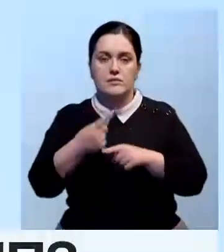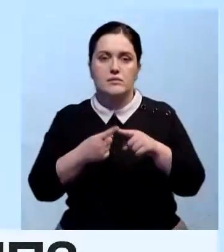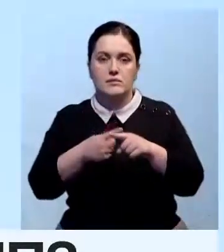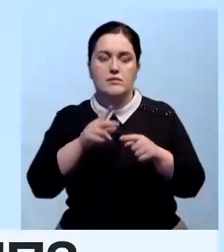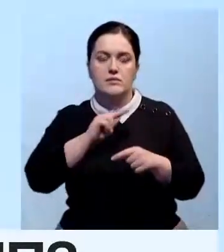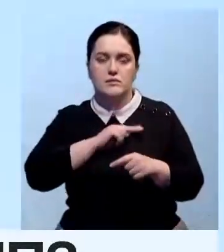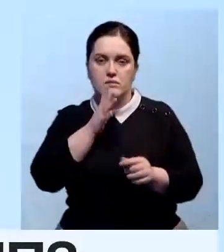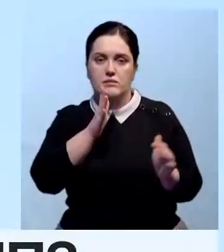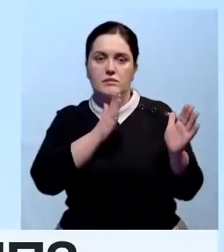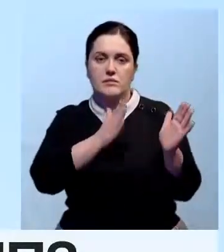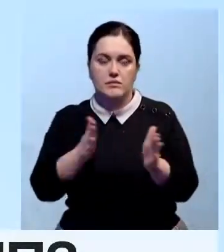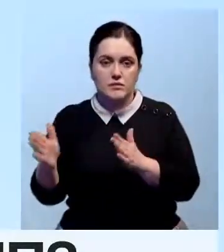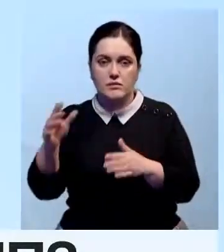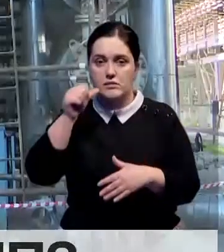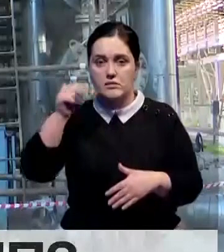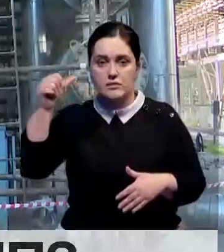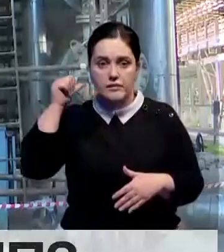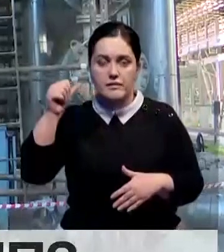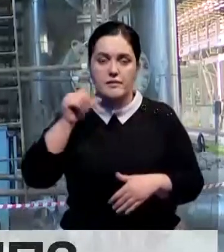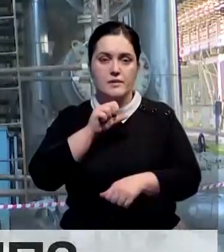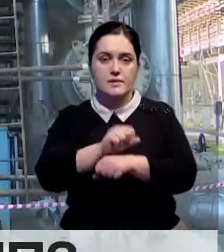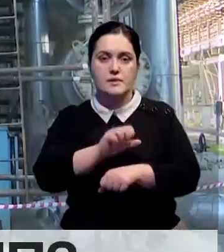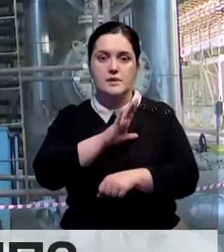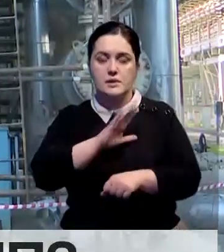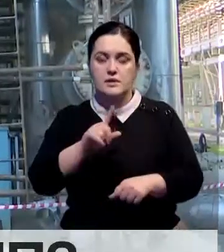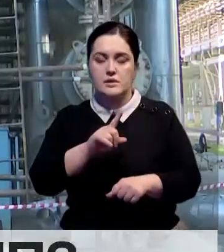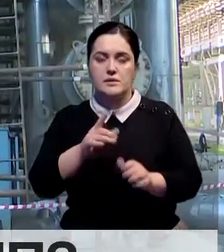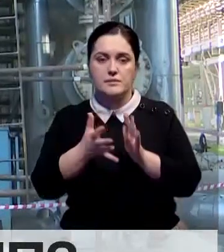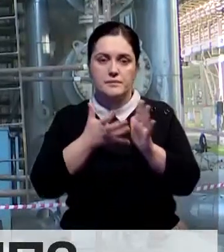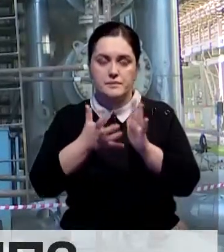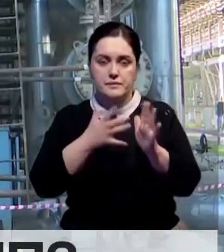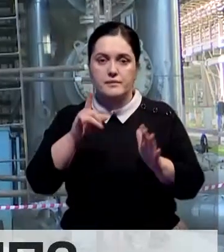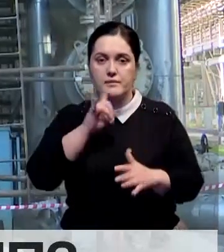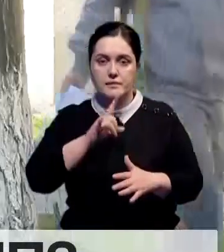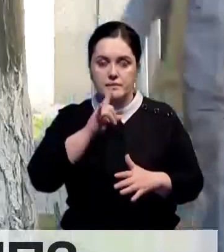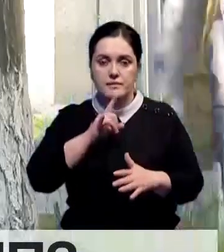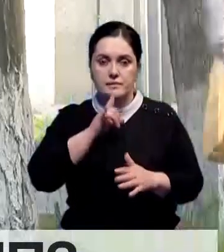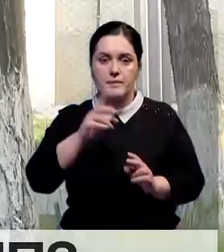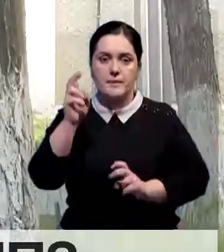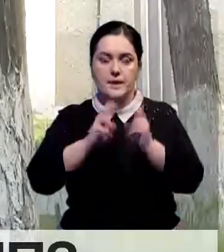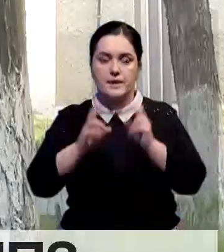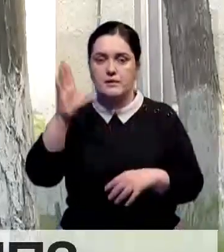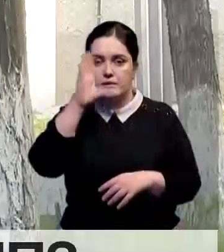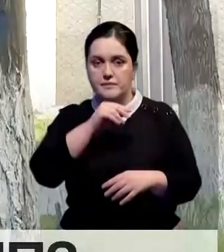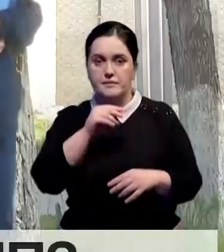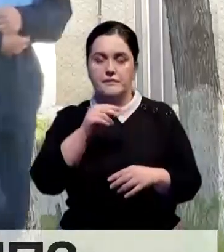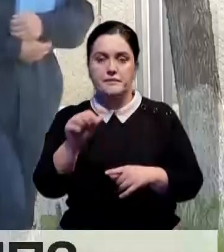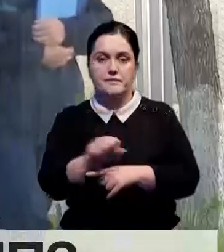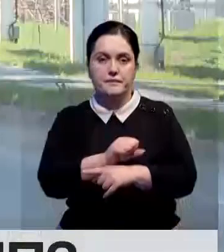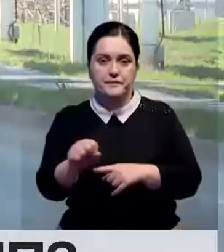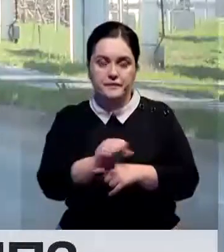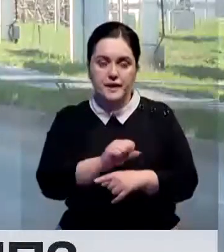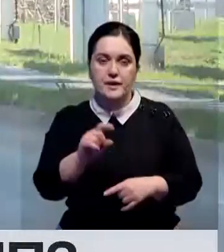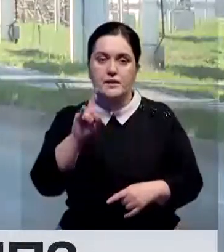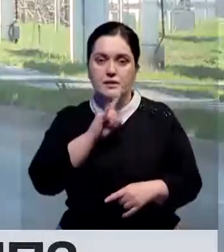работать как часы. В прошлом году остановки не было, чтобы не допустить дефицита ГСМ в стране. Предприятию удалось переработать рекордное количество